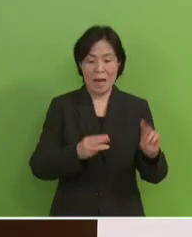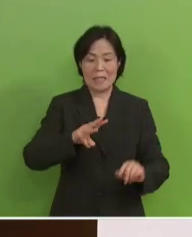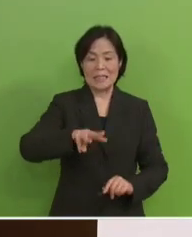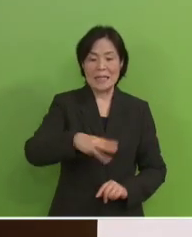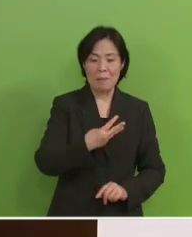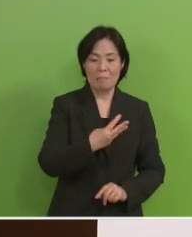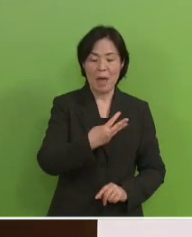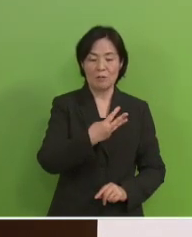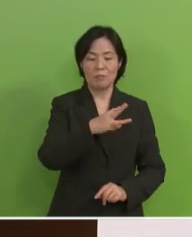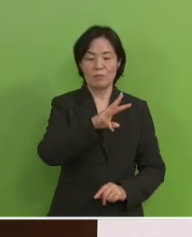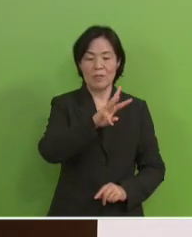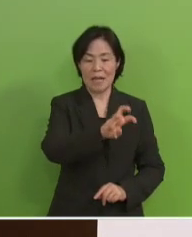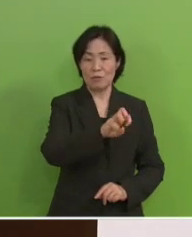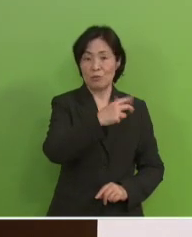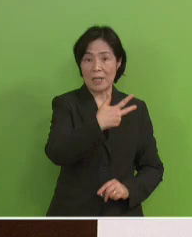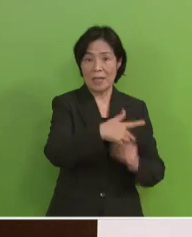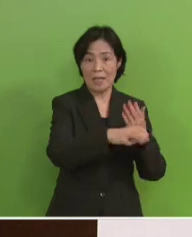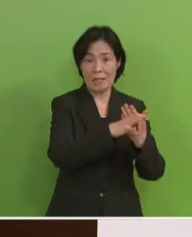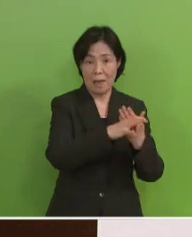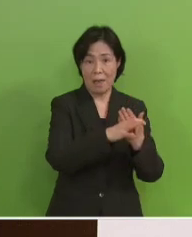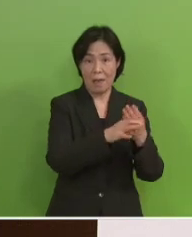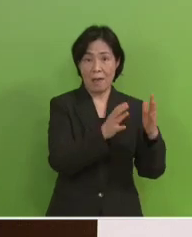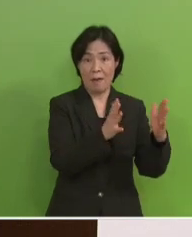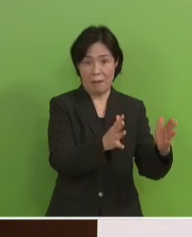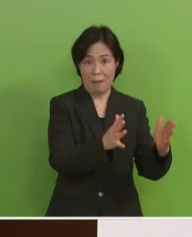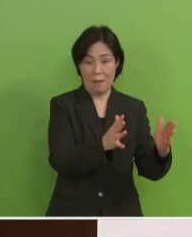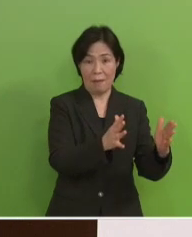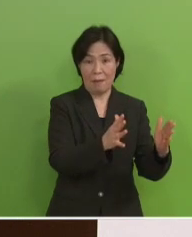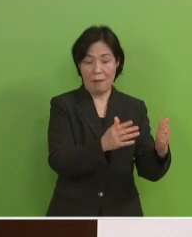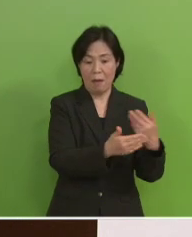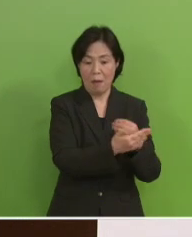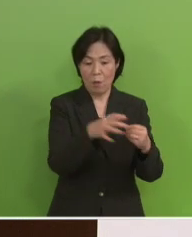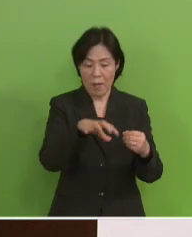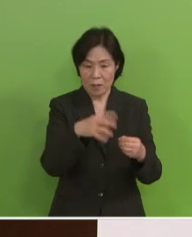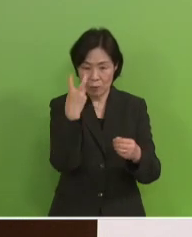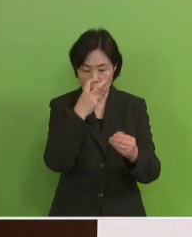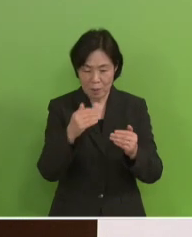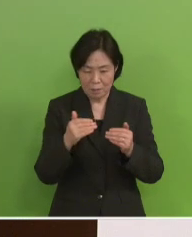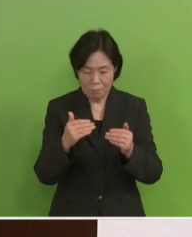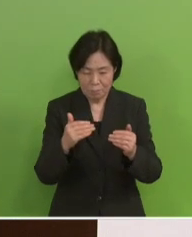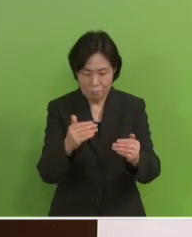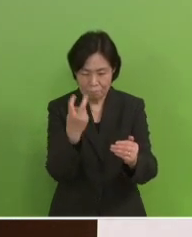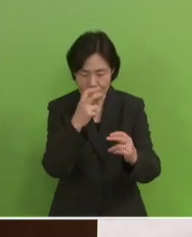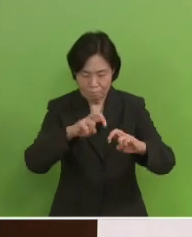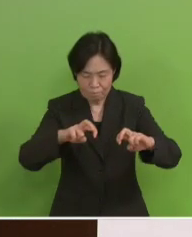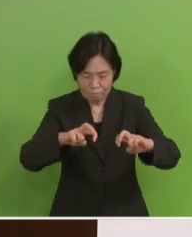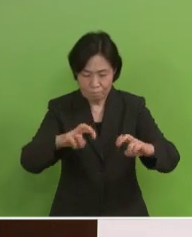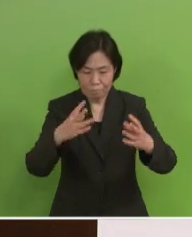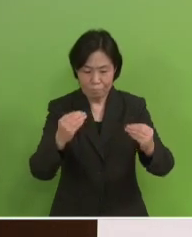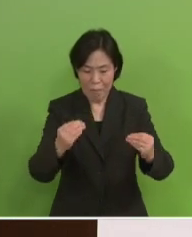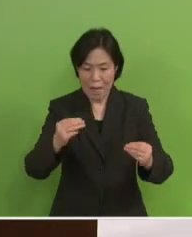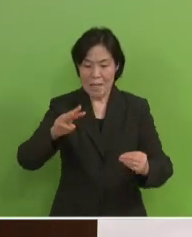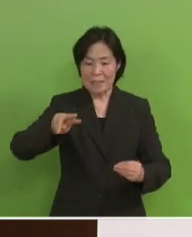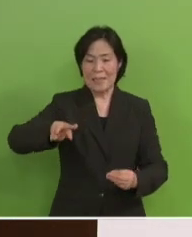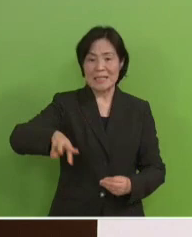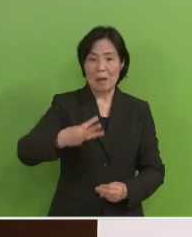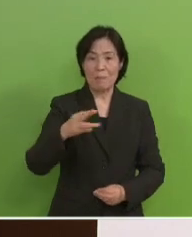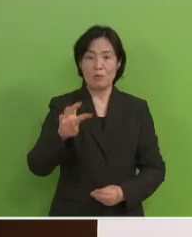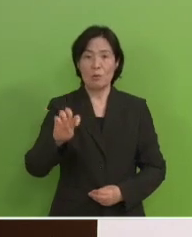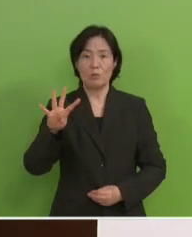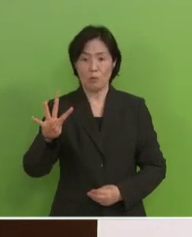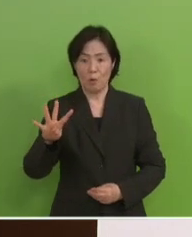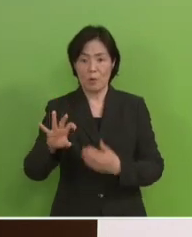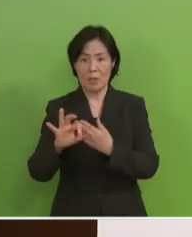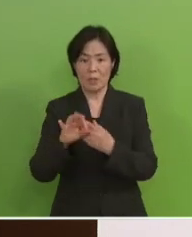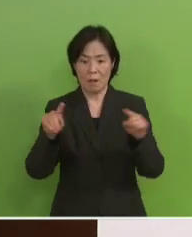373二例目は保健所の調査が進むなかでこちらの304汁44事例と